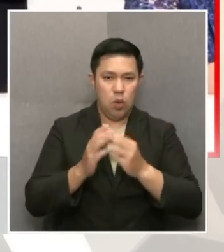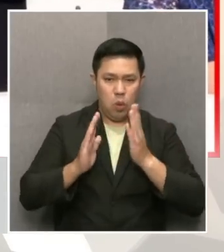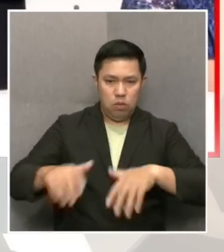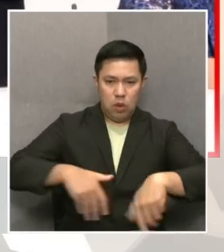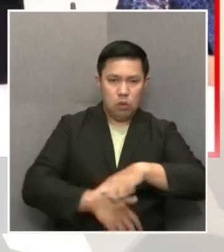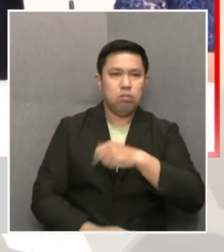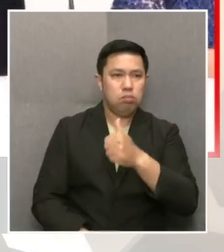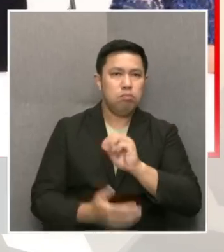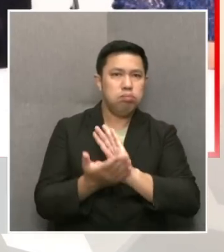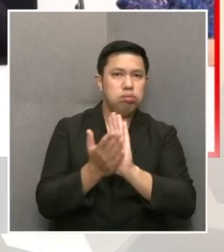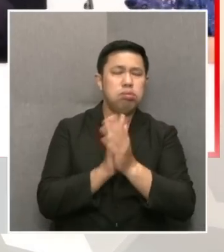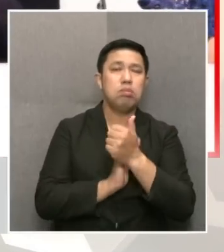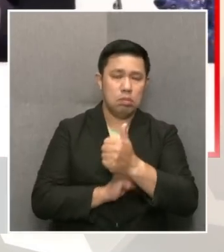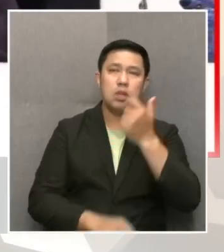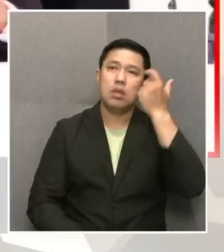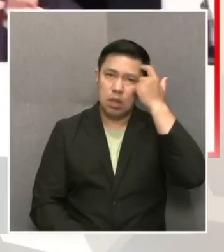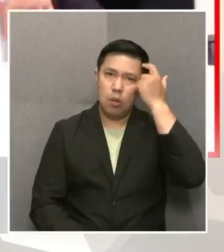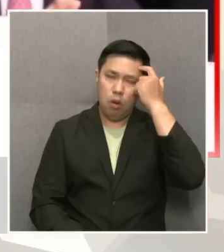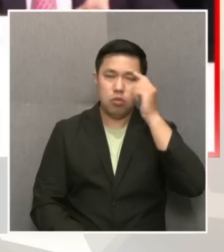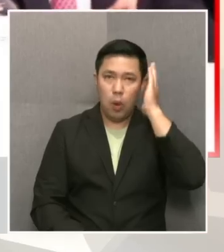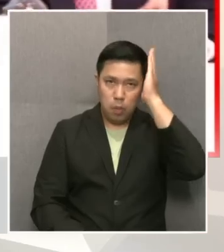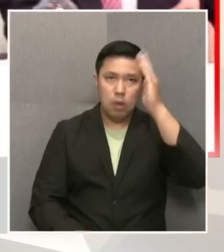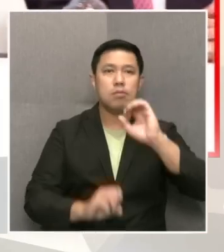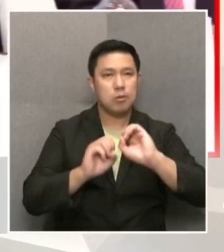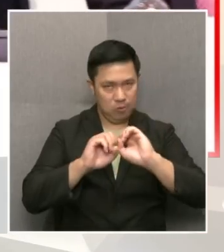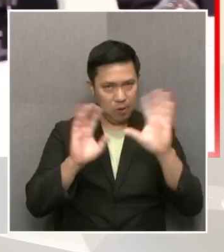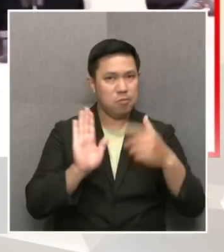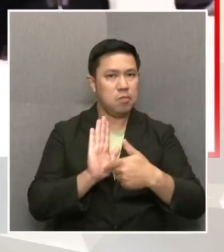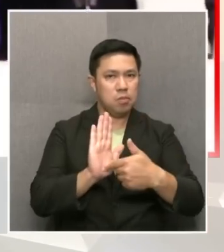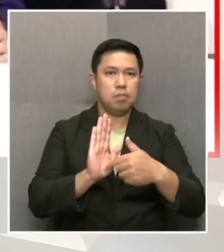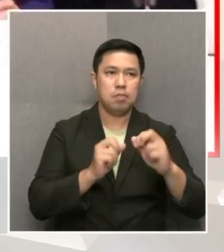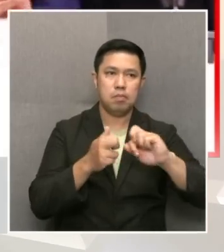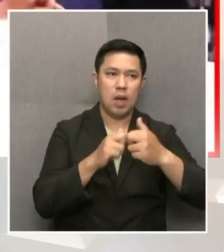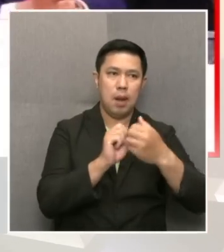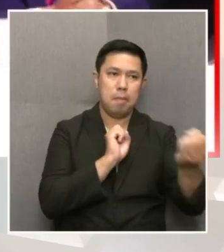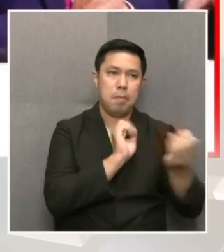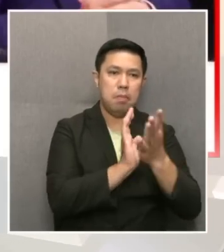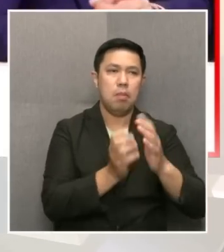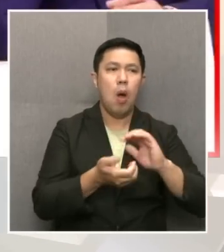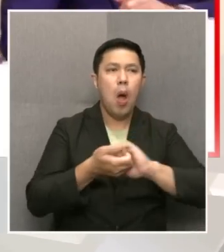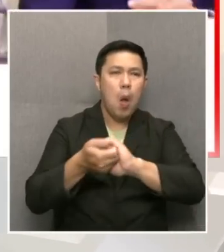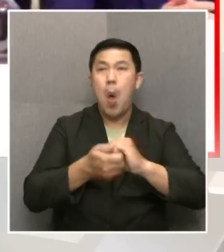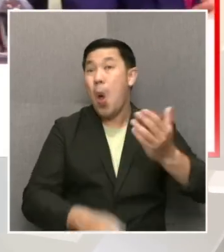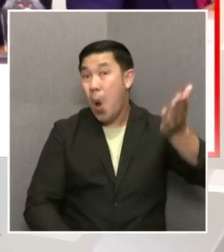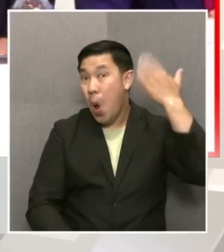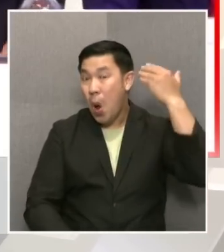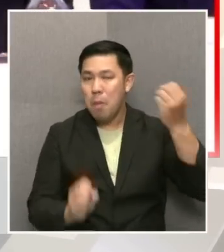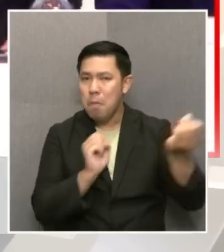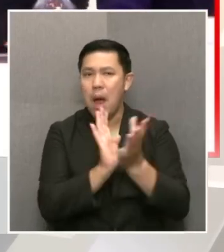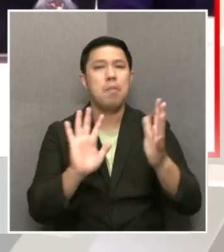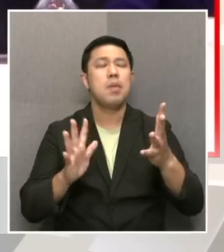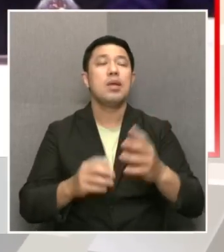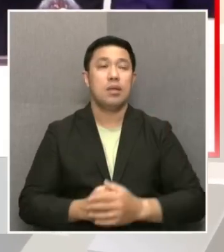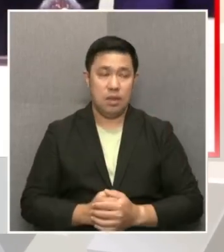ครับแล้วก็จะสามารถทำให้มีบทบาทโดดเด่นมากขึ้นโดยที่ไม่ไปทำลายความสัมพันธ์ที่ดีที่มีต่อกันในอดีตครับ ค่ะได้ค่